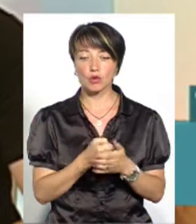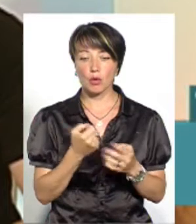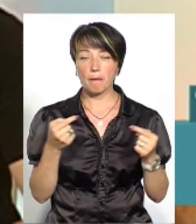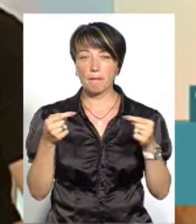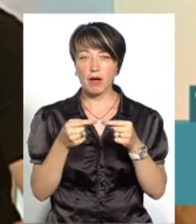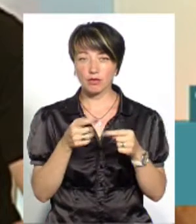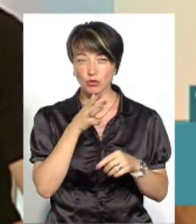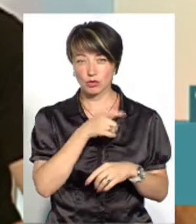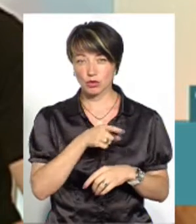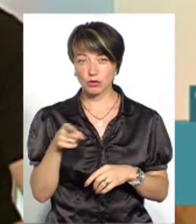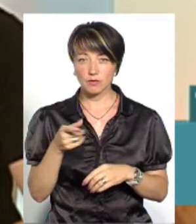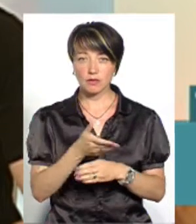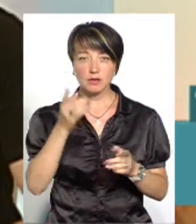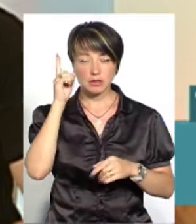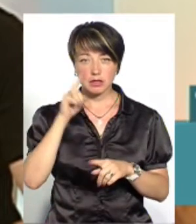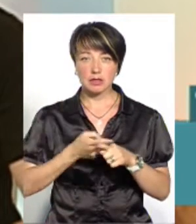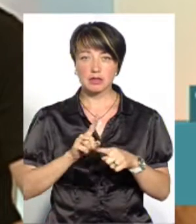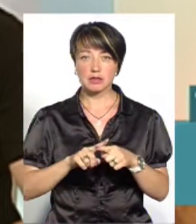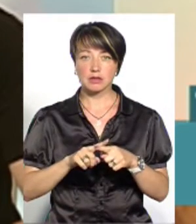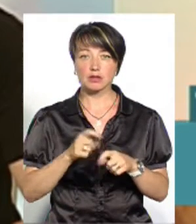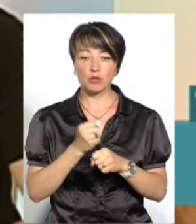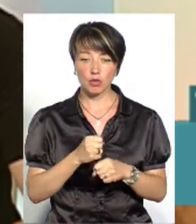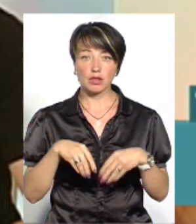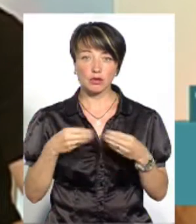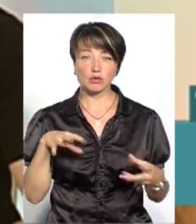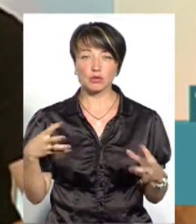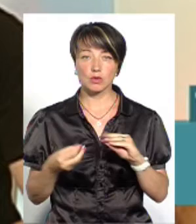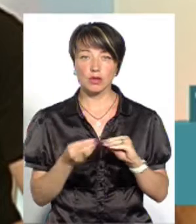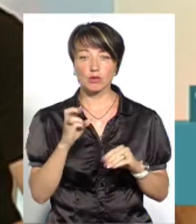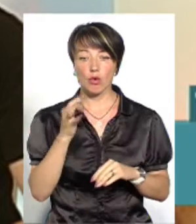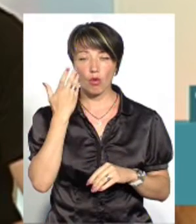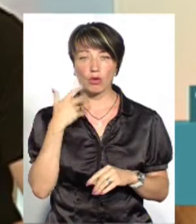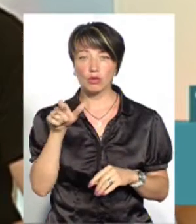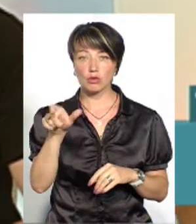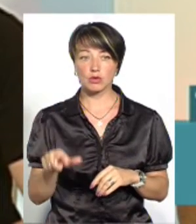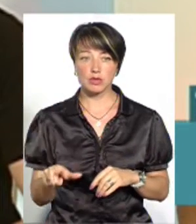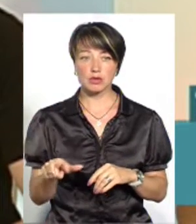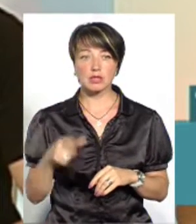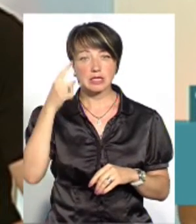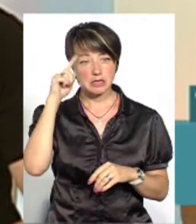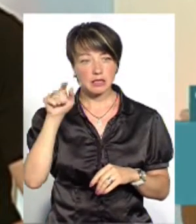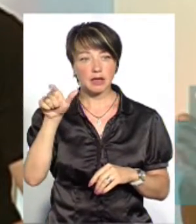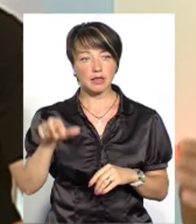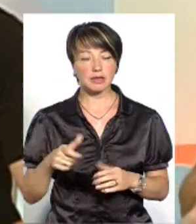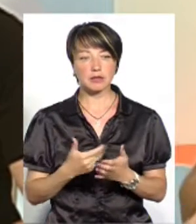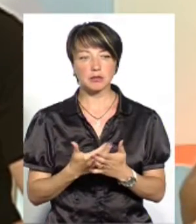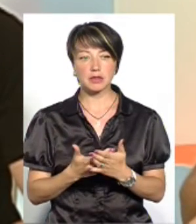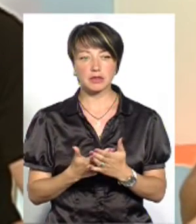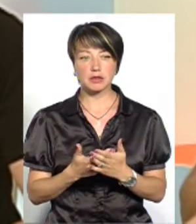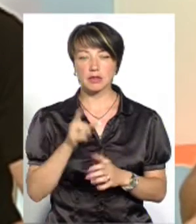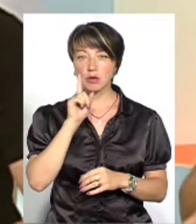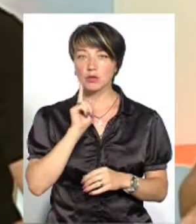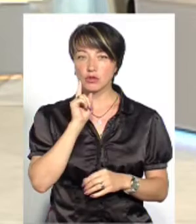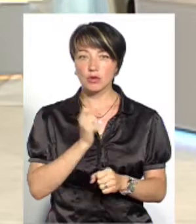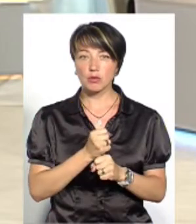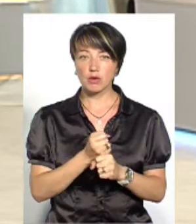роботодавця. І ви знаєте, такі тимчасові роботи дають свій результат, тому що коли людина... він знає, що він під час